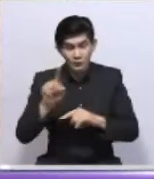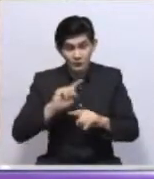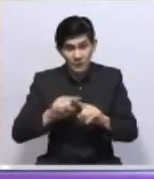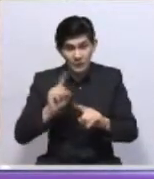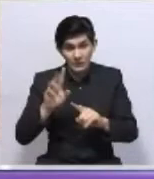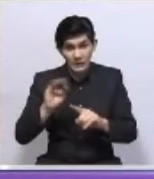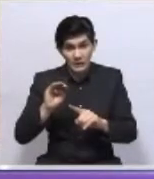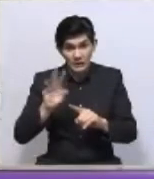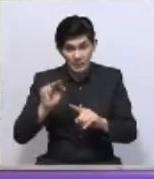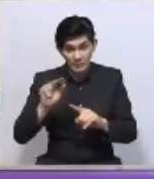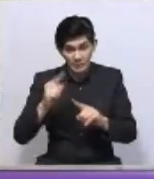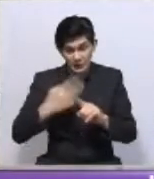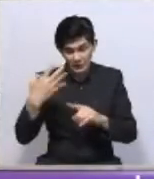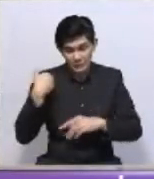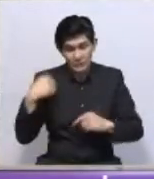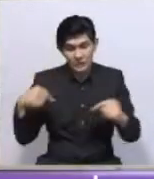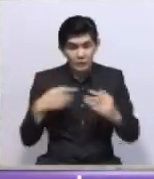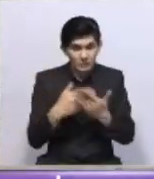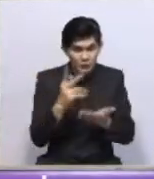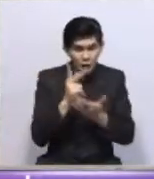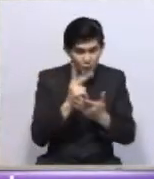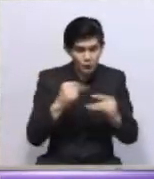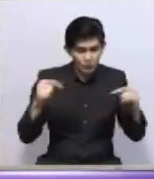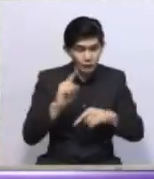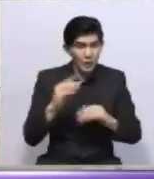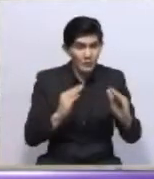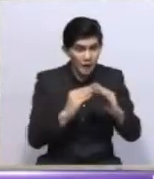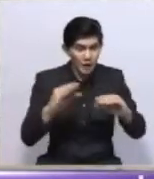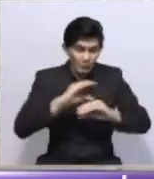ได้แก่สินเชื่อบ้านสวัสดิการและรายย่อย